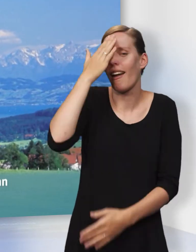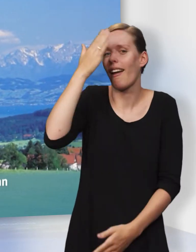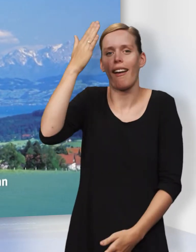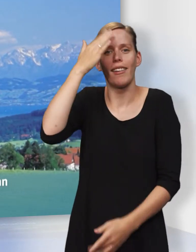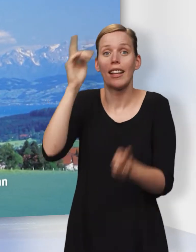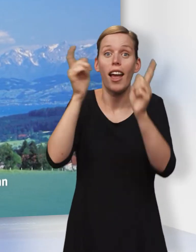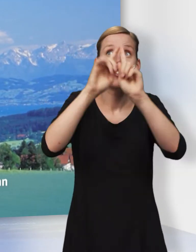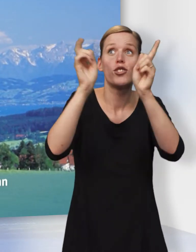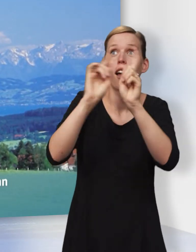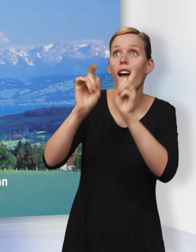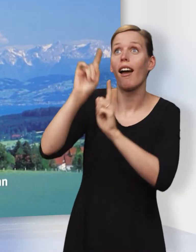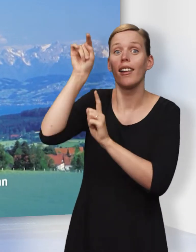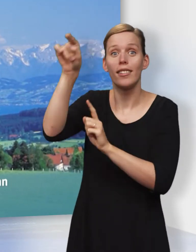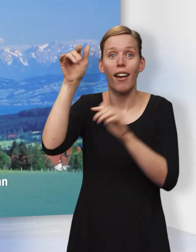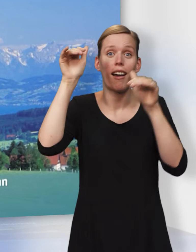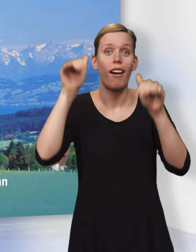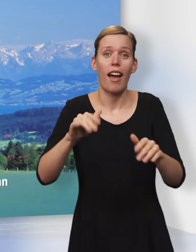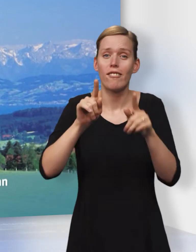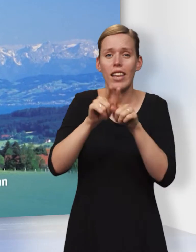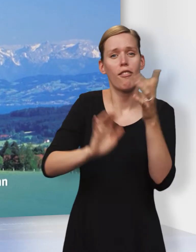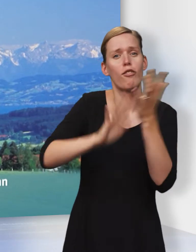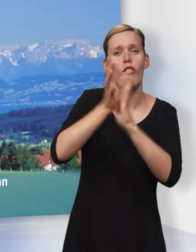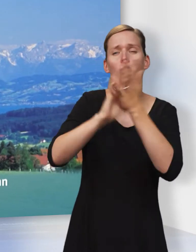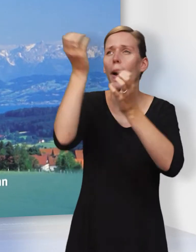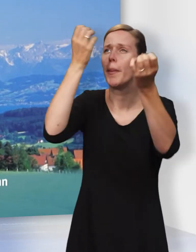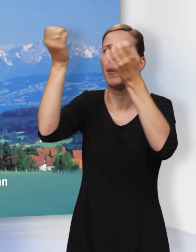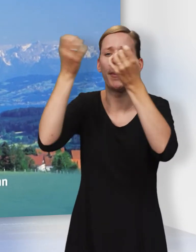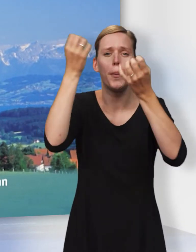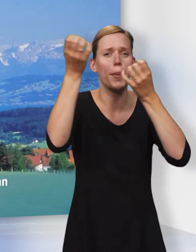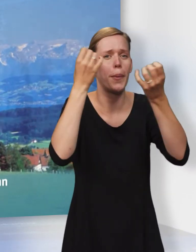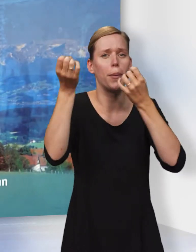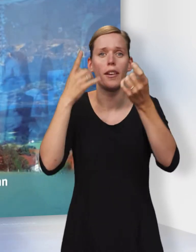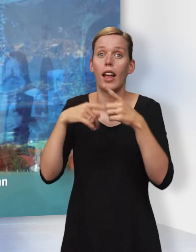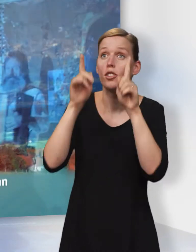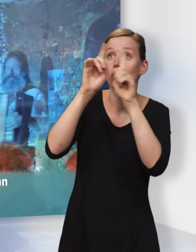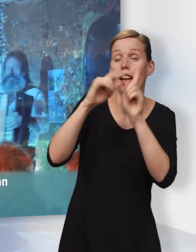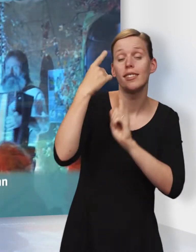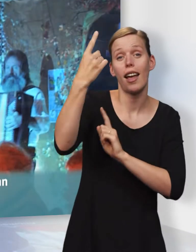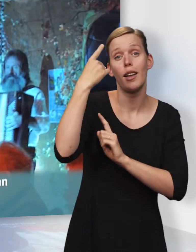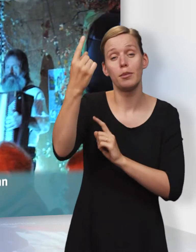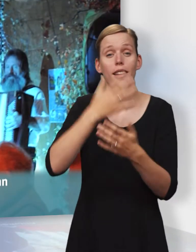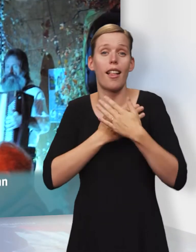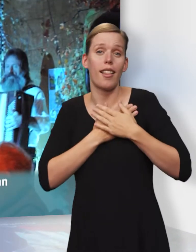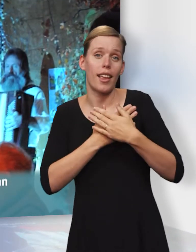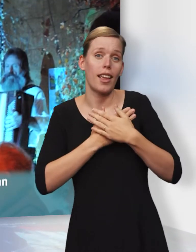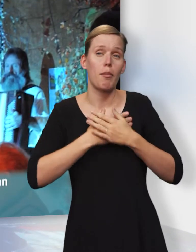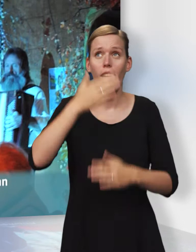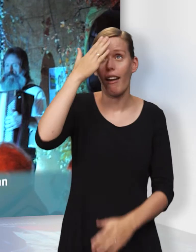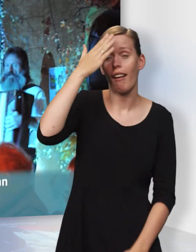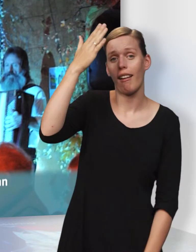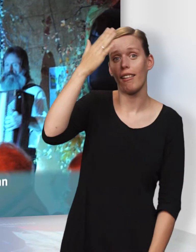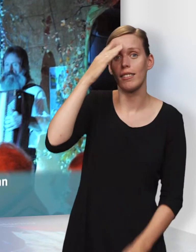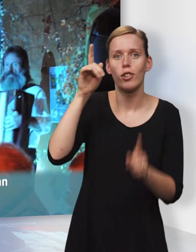Liebe kennt und wie Feuer brennt. Stern, der die